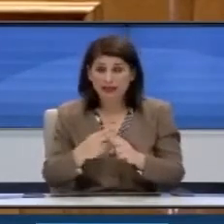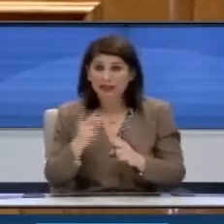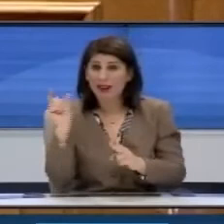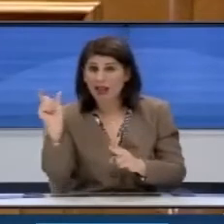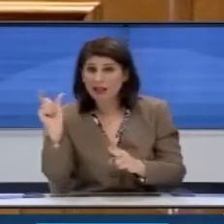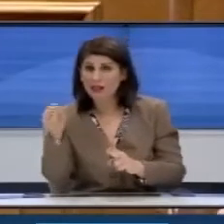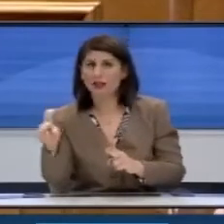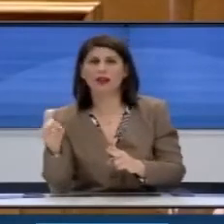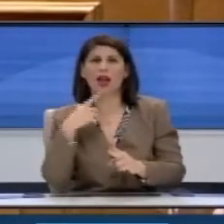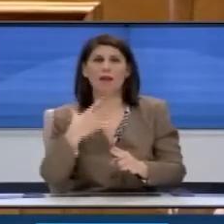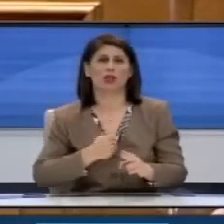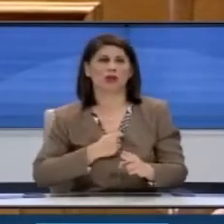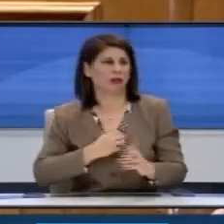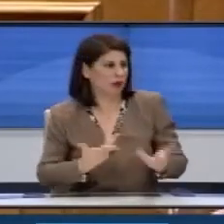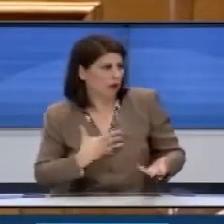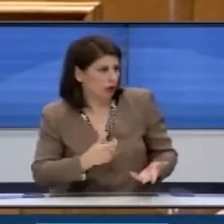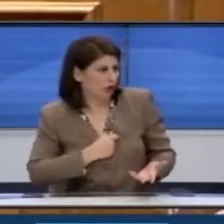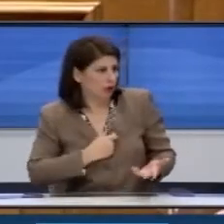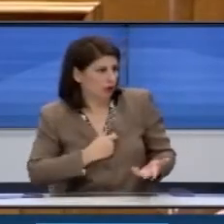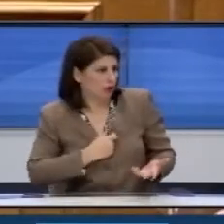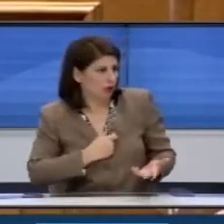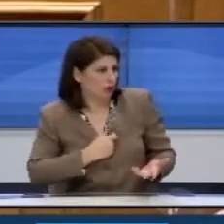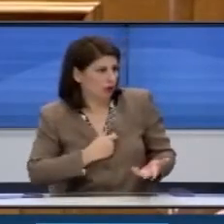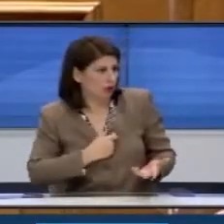Ποια εμπιστοσύνη σας έχουνε, κύριε Μητσοτάκη?